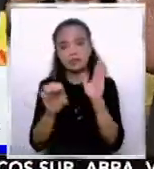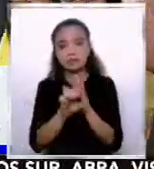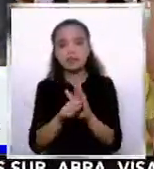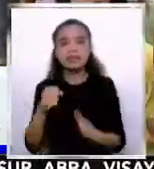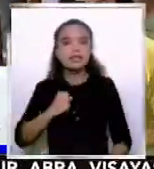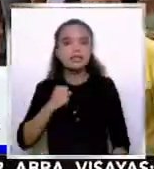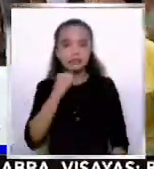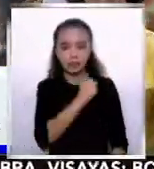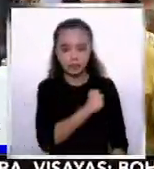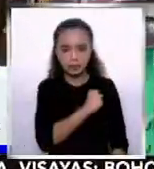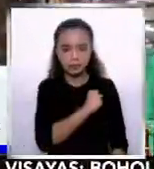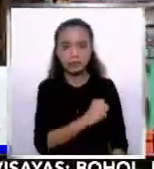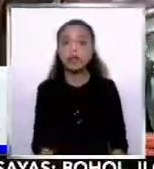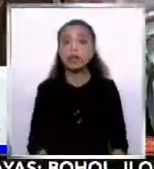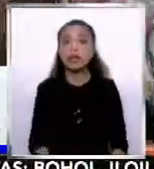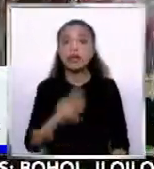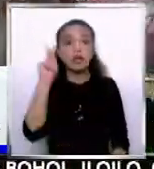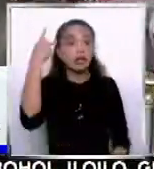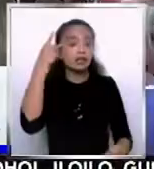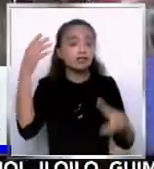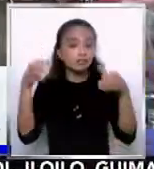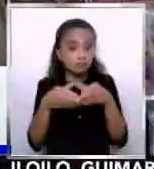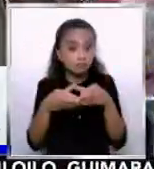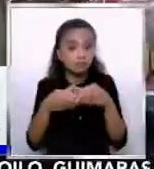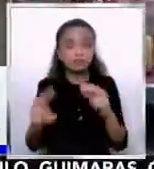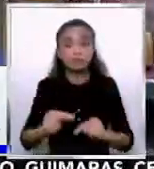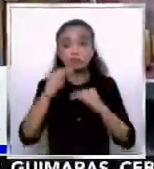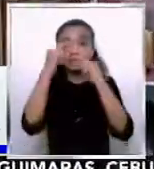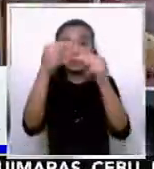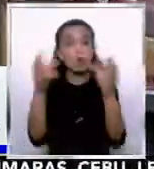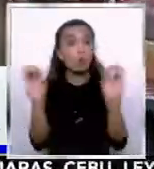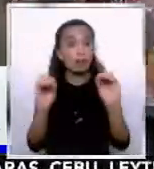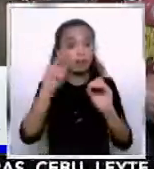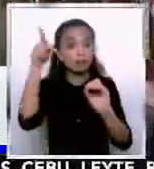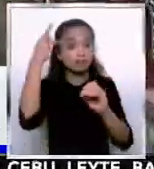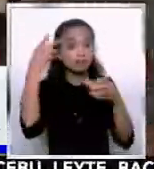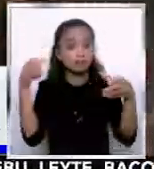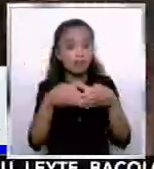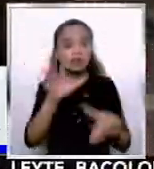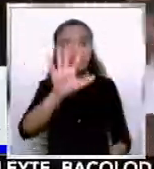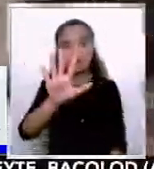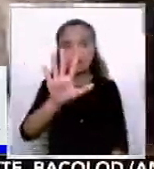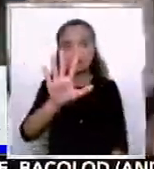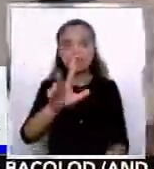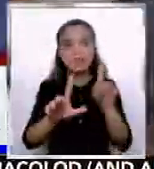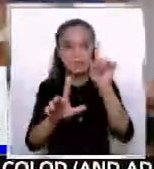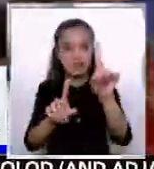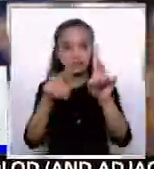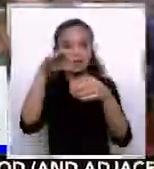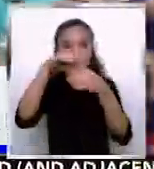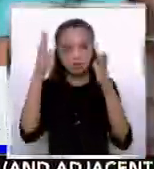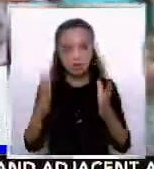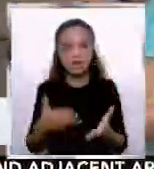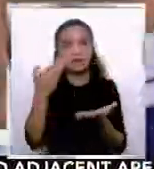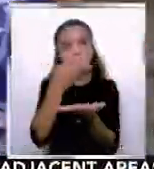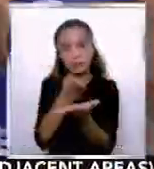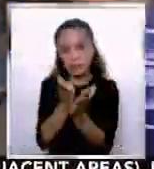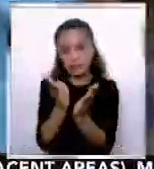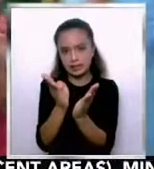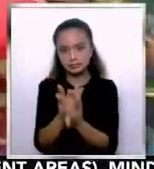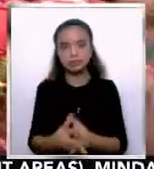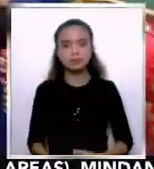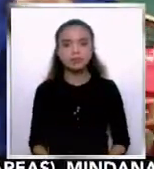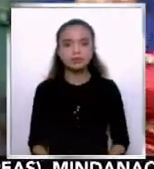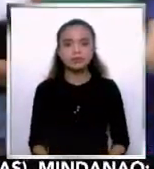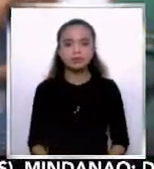Ang mga political party at mga kandidato na walang political party, 5 pesos kada botante ang budget. Victoria Tulad,